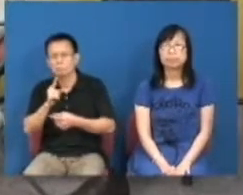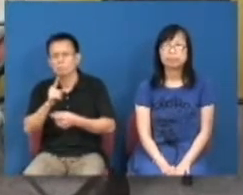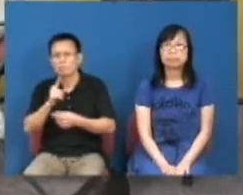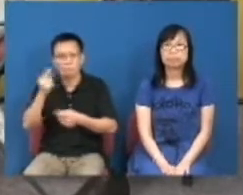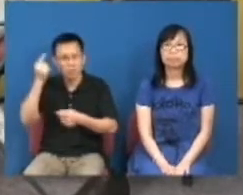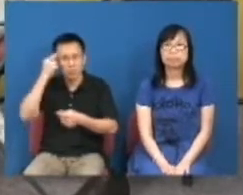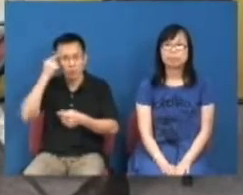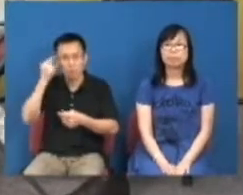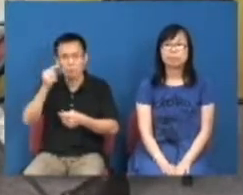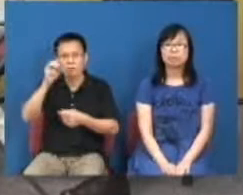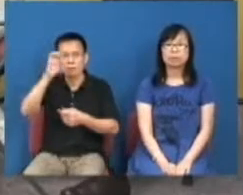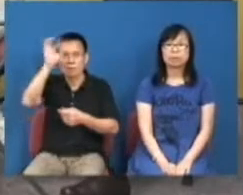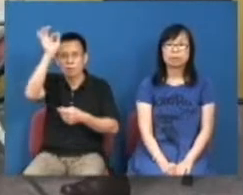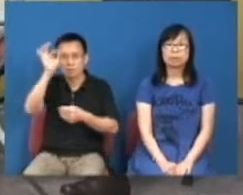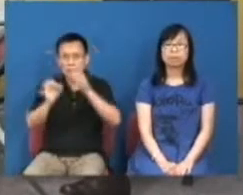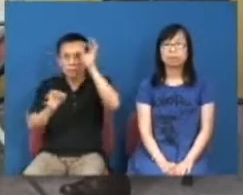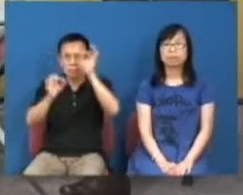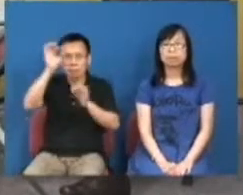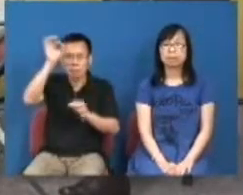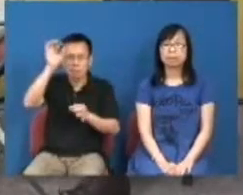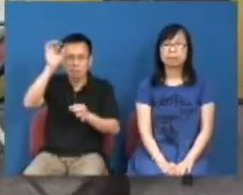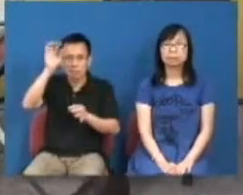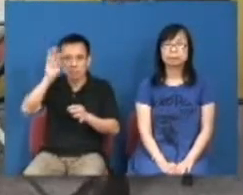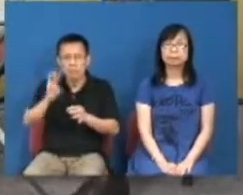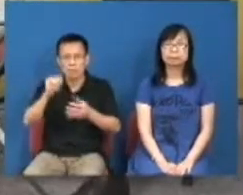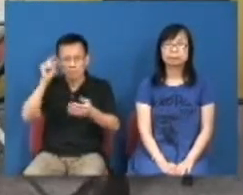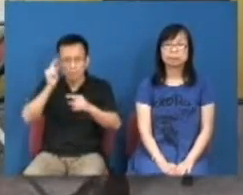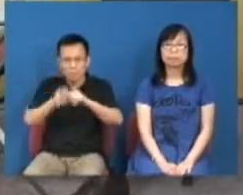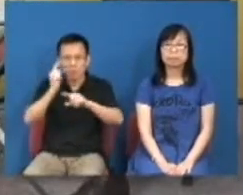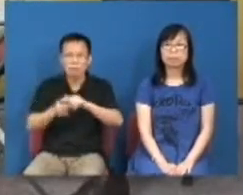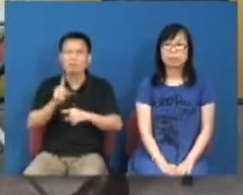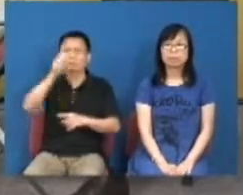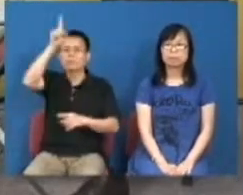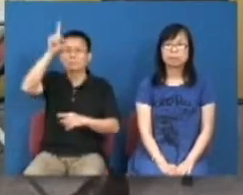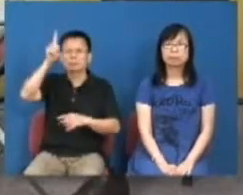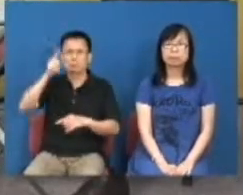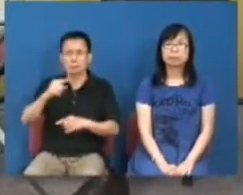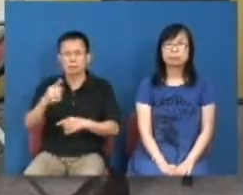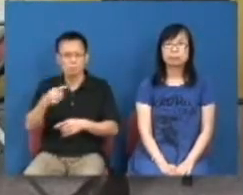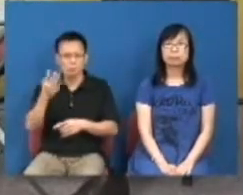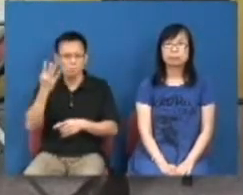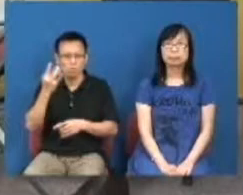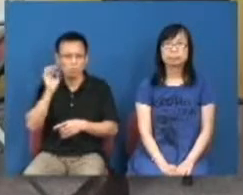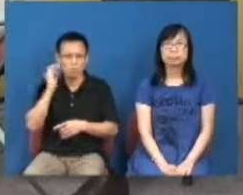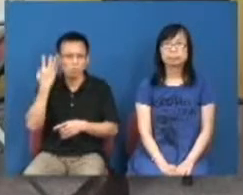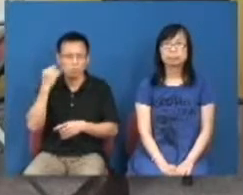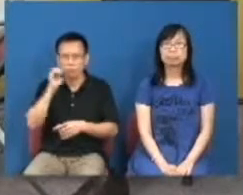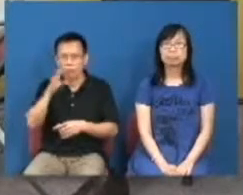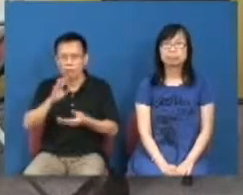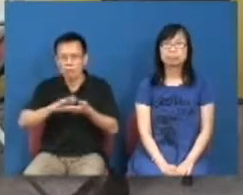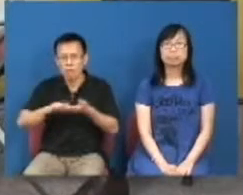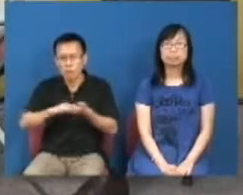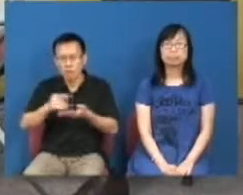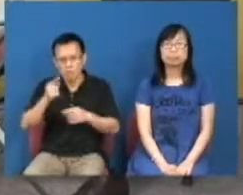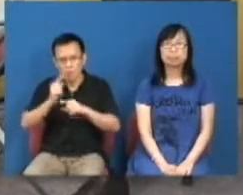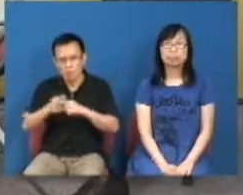下究竟個漏水情況係咪真係樓上先？若即係正如所講嗰個故仔咧，會唔會真係外牆有問